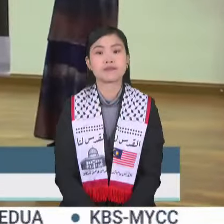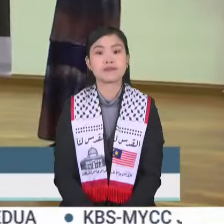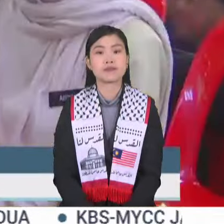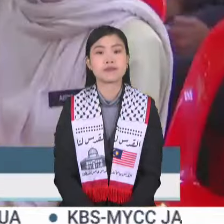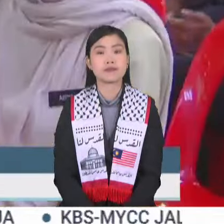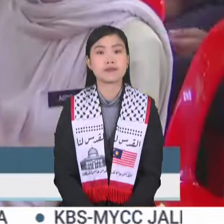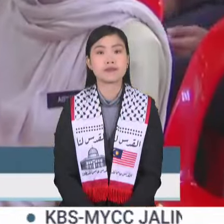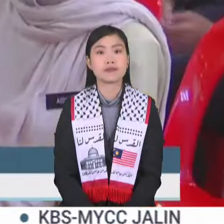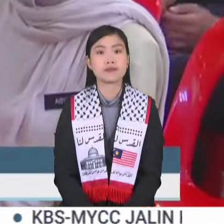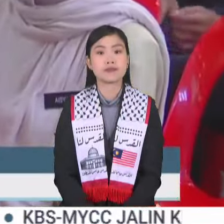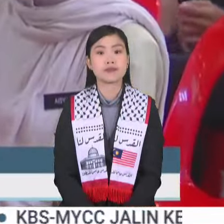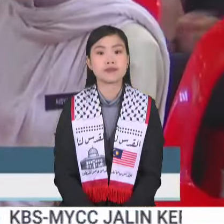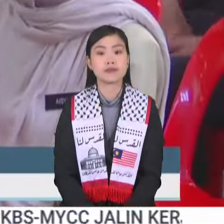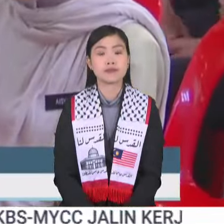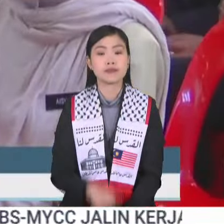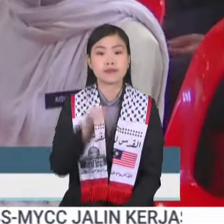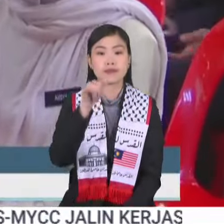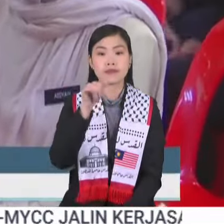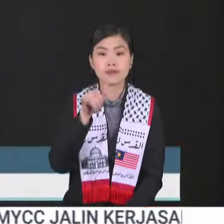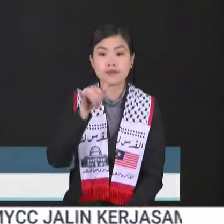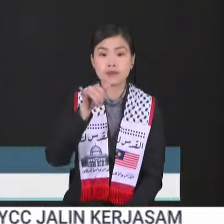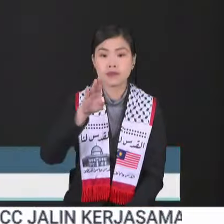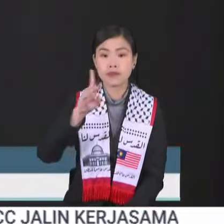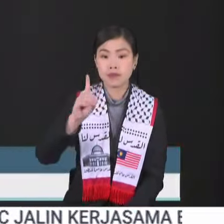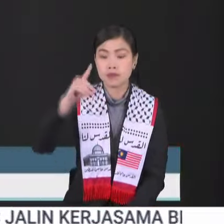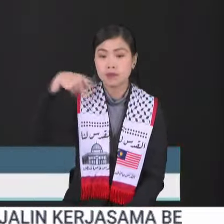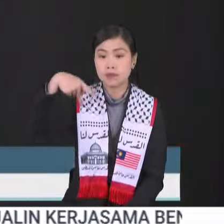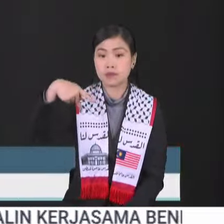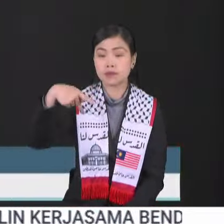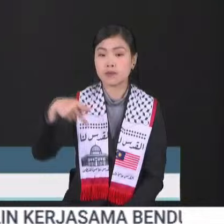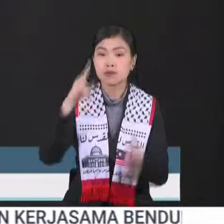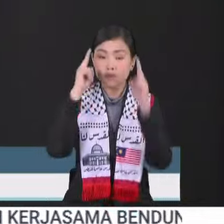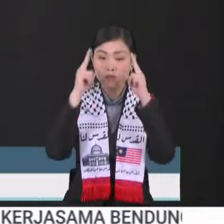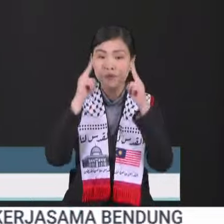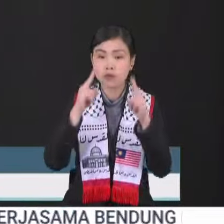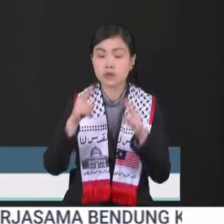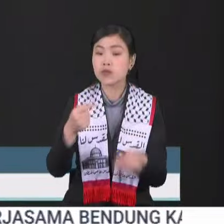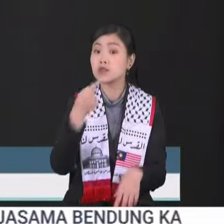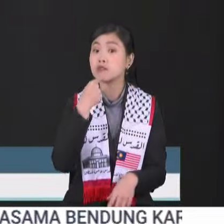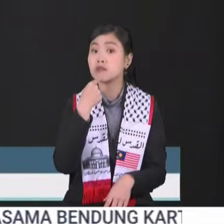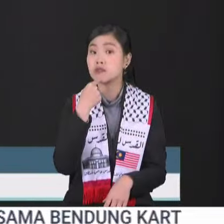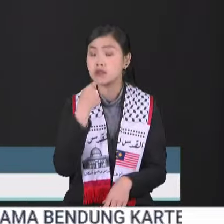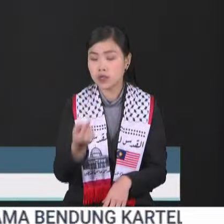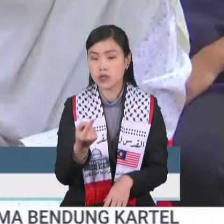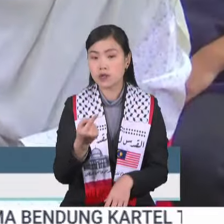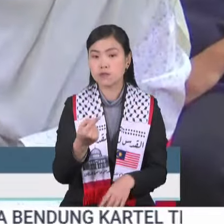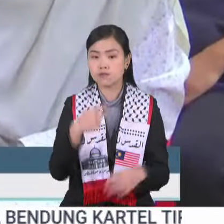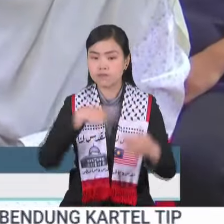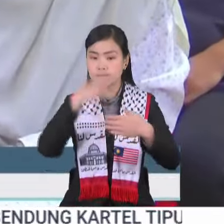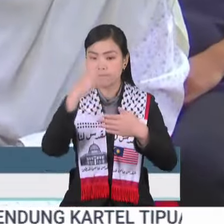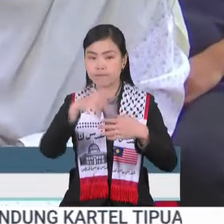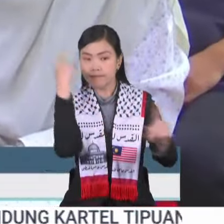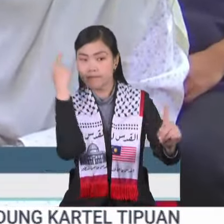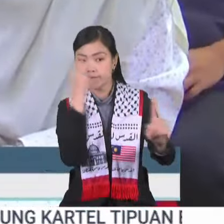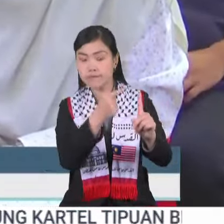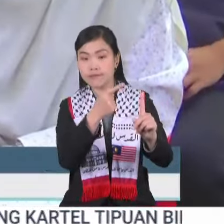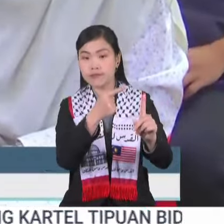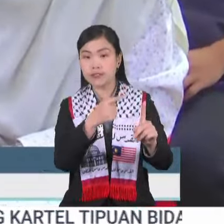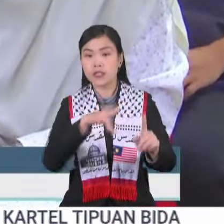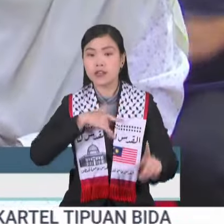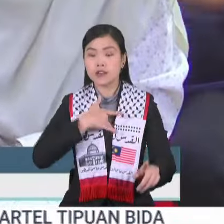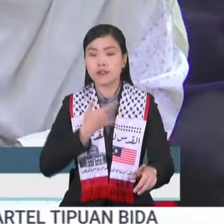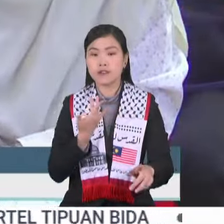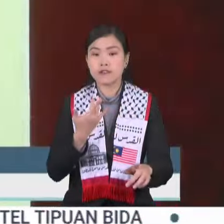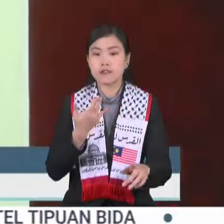negara yang dipertua guru cawangan Sabah Ribang berkata program bertujuan menyemai rasa kasih dan